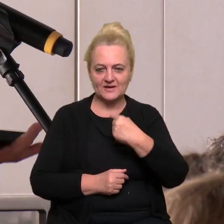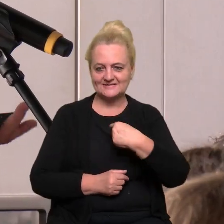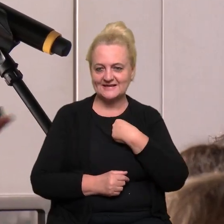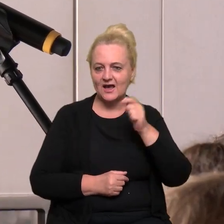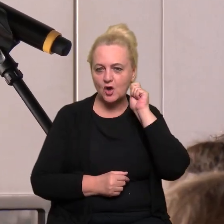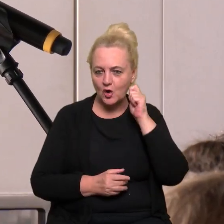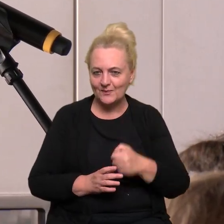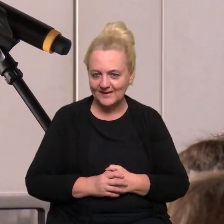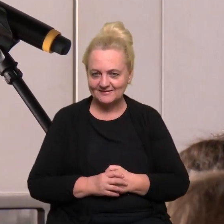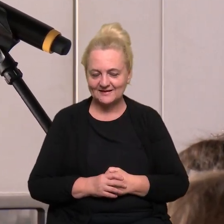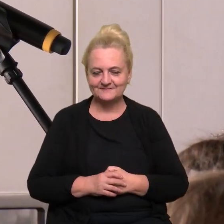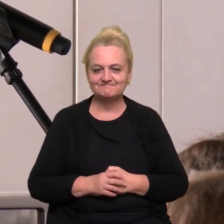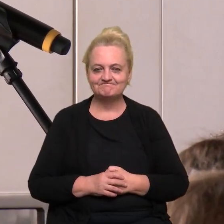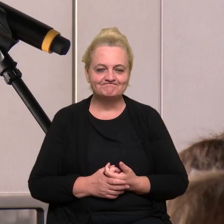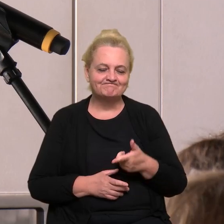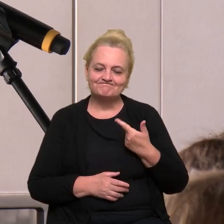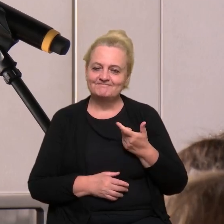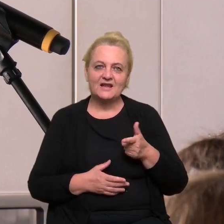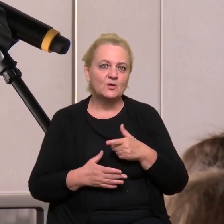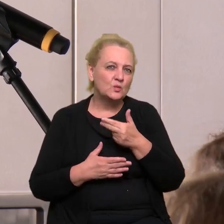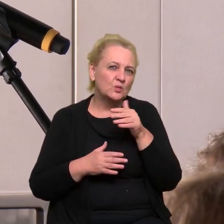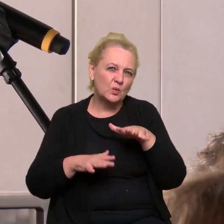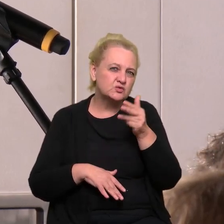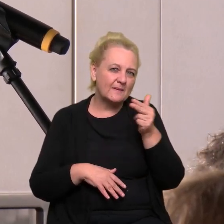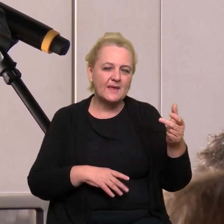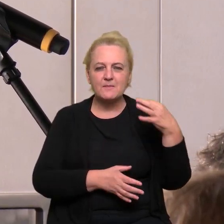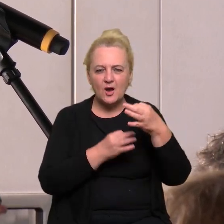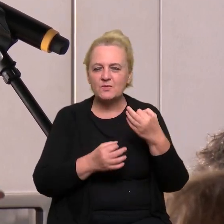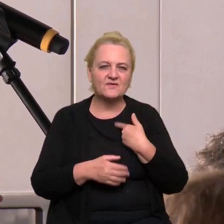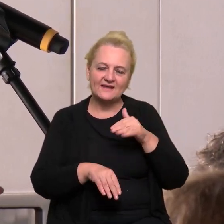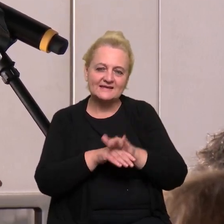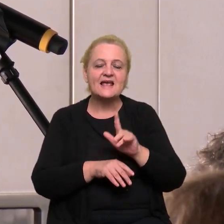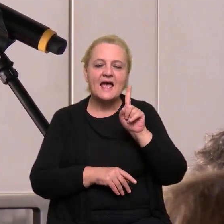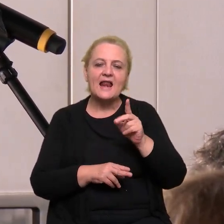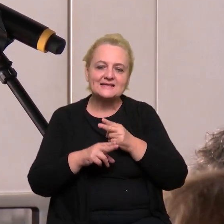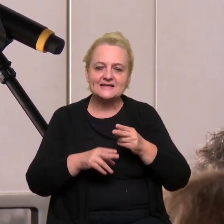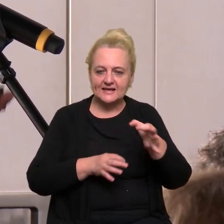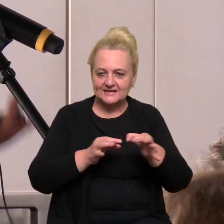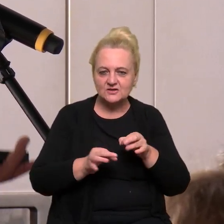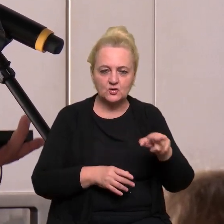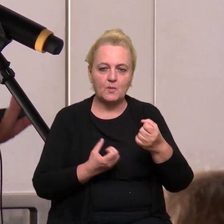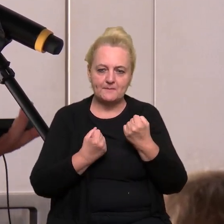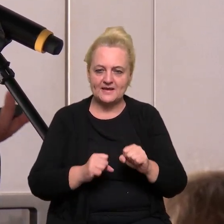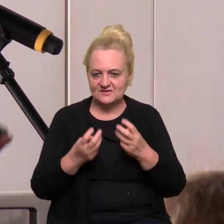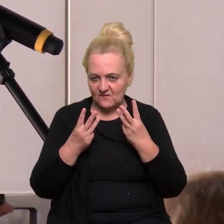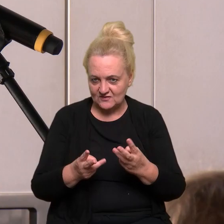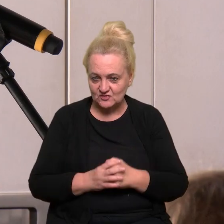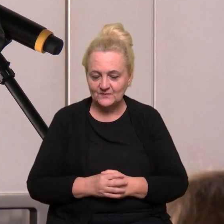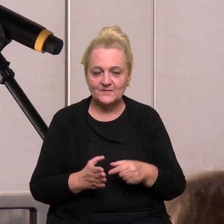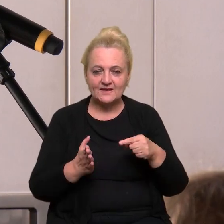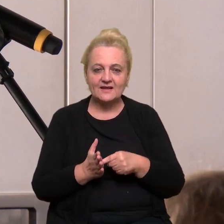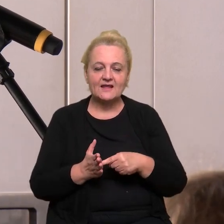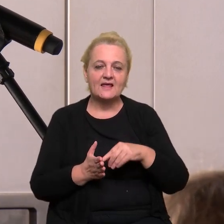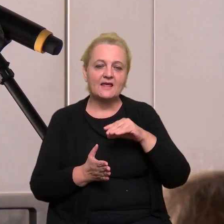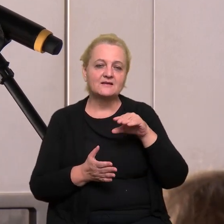jako kobiety. Nie zgadzam się z wieloma rzeczami, które mówi, ale czysto historycznie jest to bardzo ważne. I bez